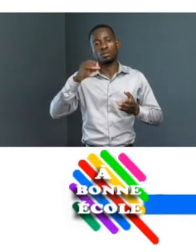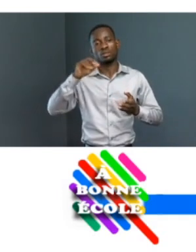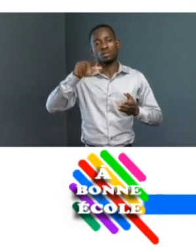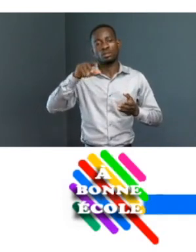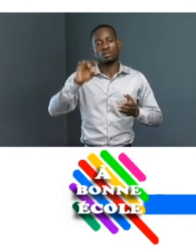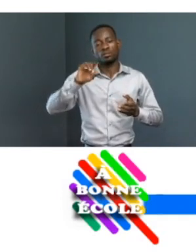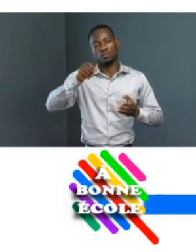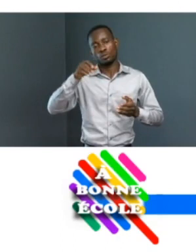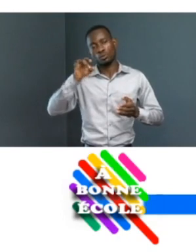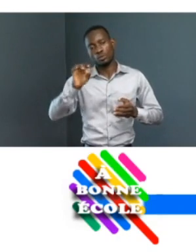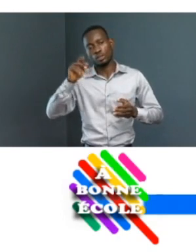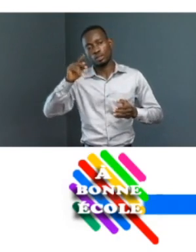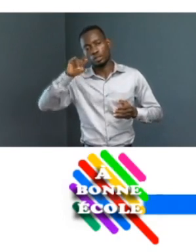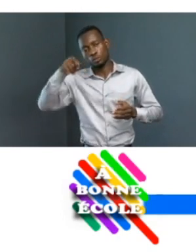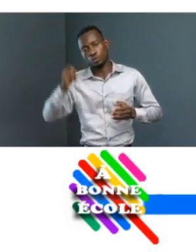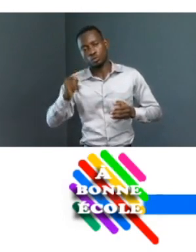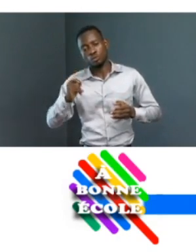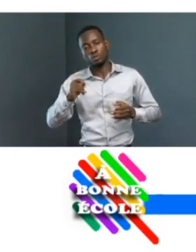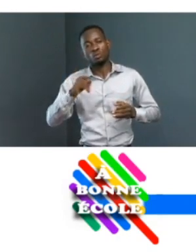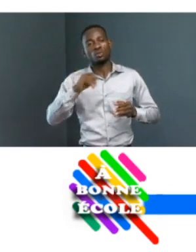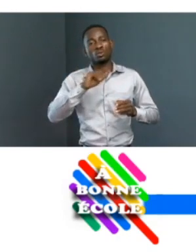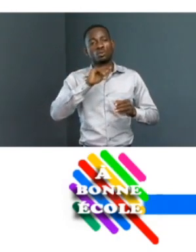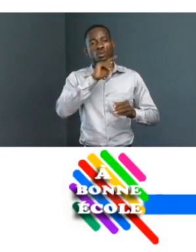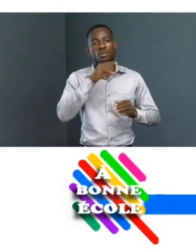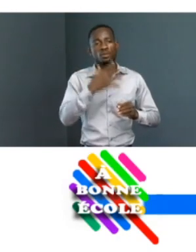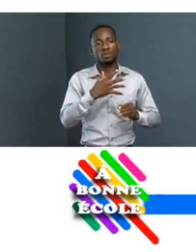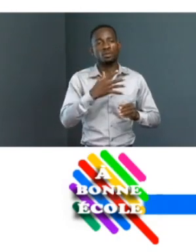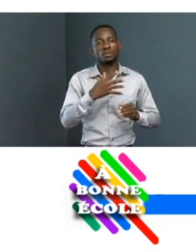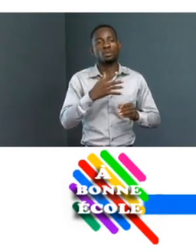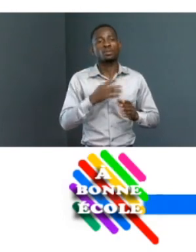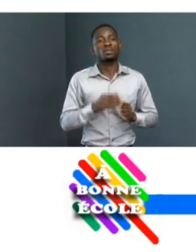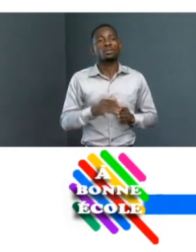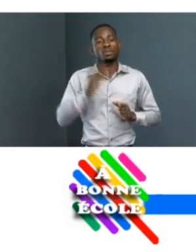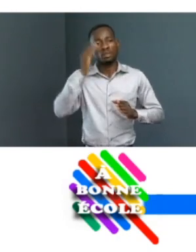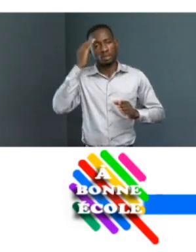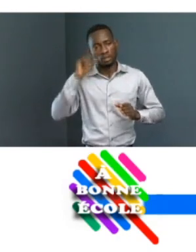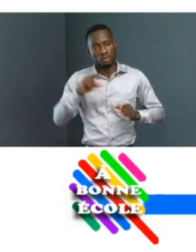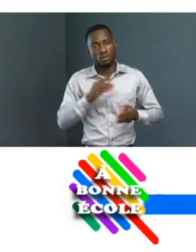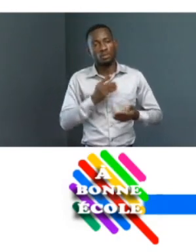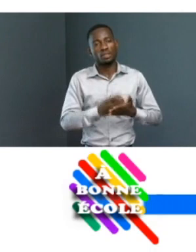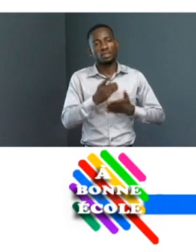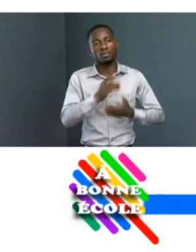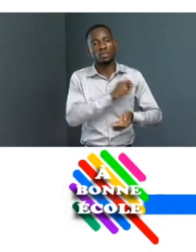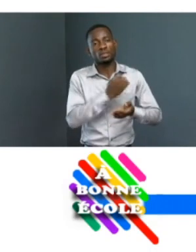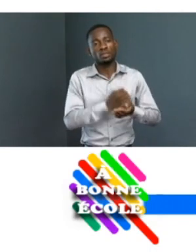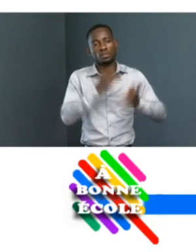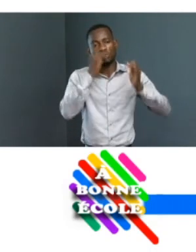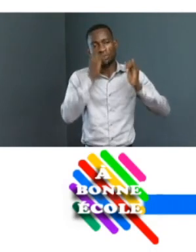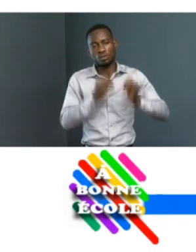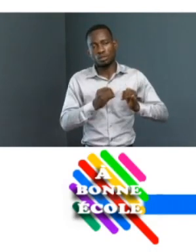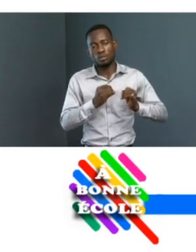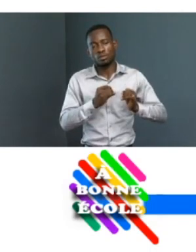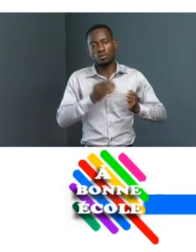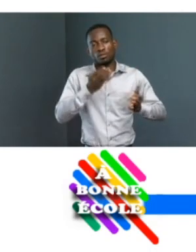239,8 kJ. Consigne numéro 5. Sachant que les dépenses énergétiques d'un individu